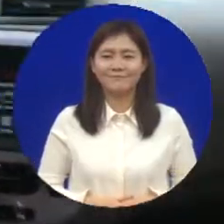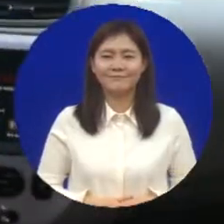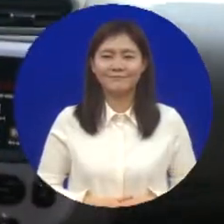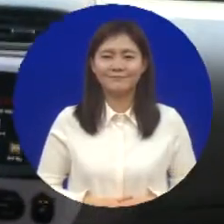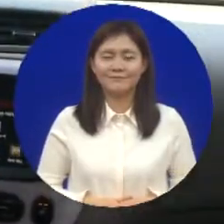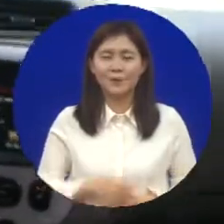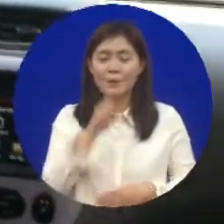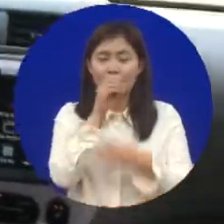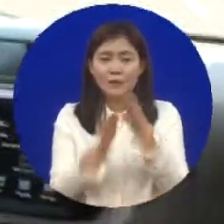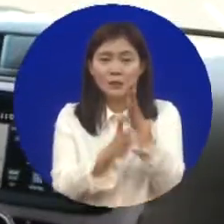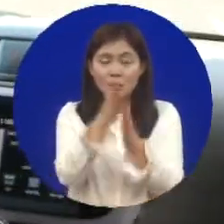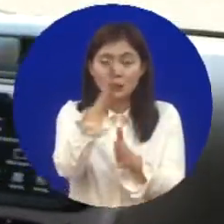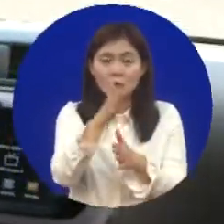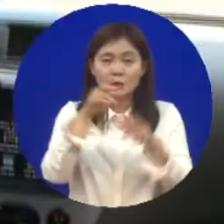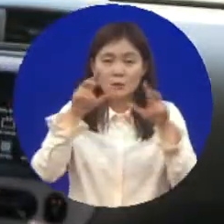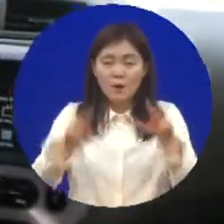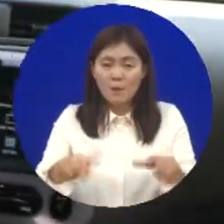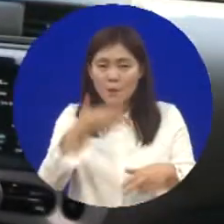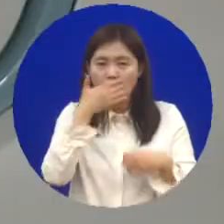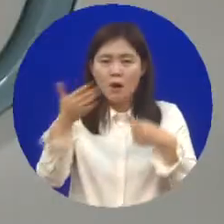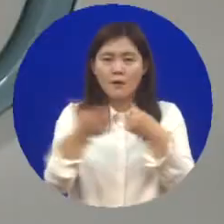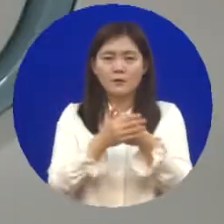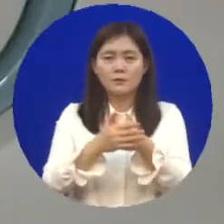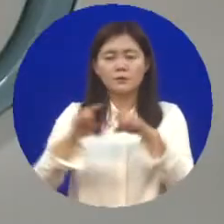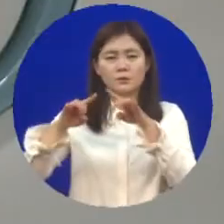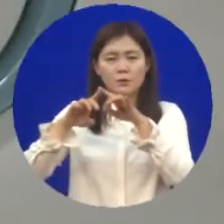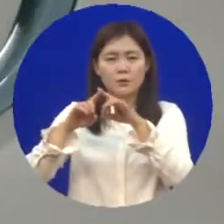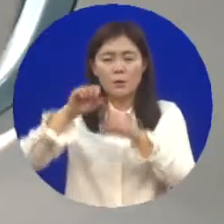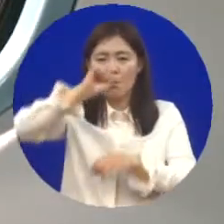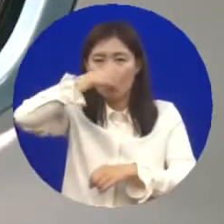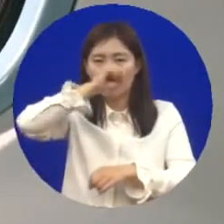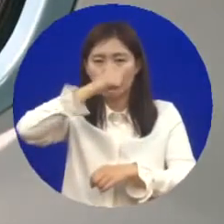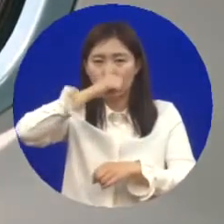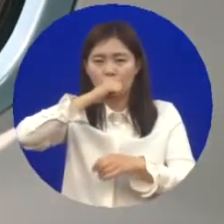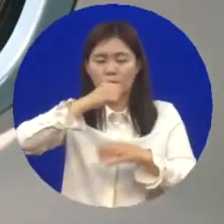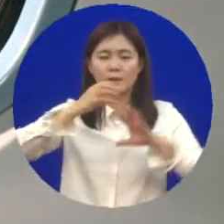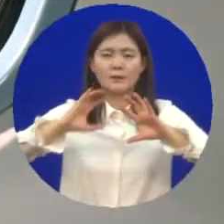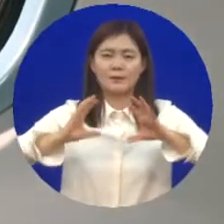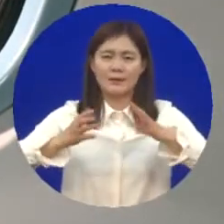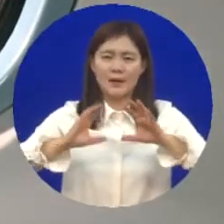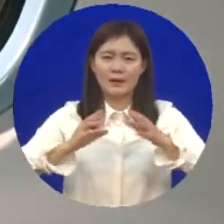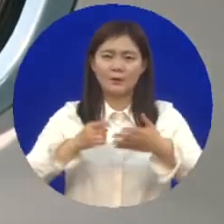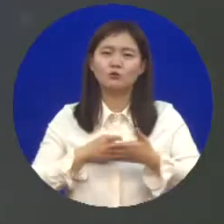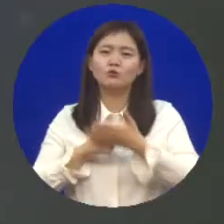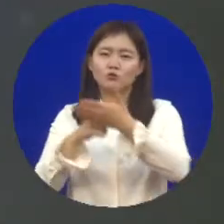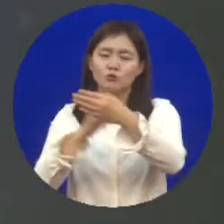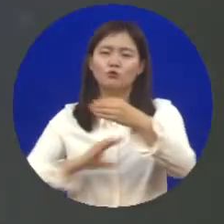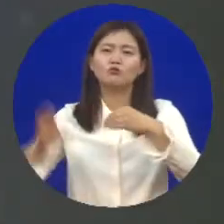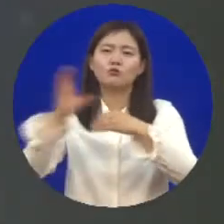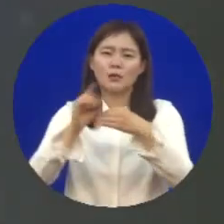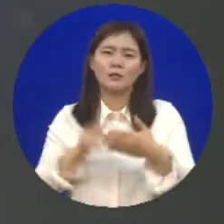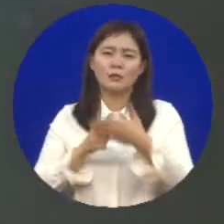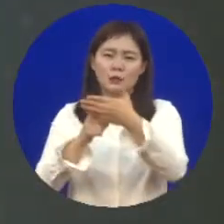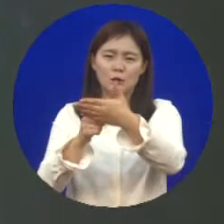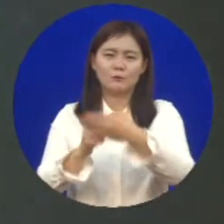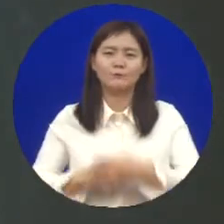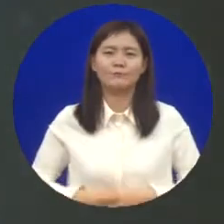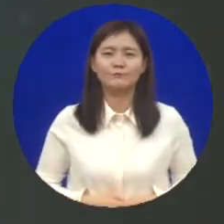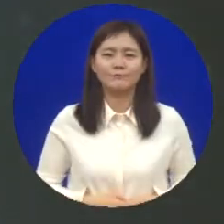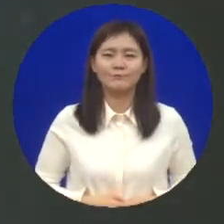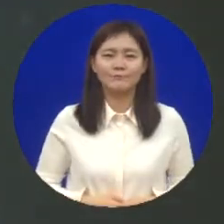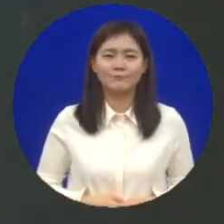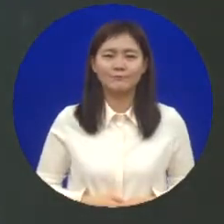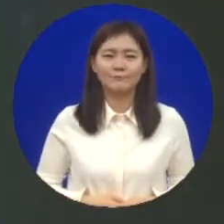예상됩니다. 시는 이러한 전기차 수요를 반영해 전기차 보조금에 대한 국비 지원을 환경부에 추가로 신청할